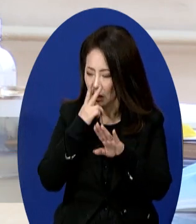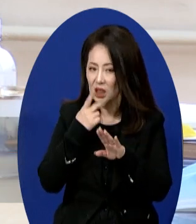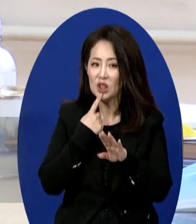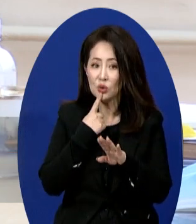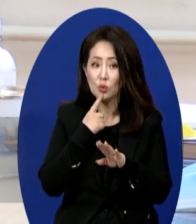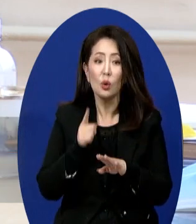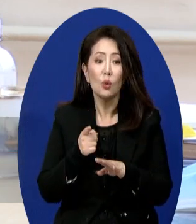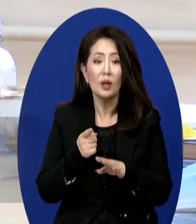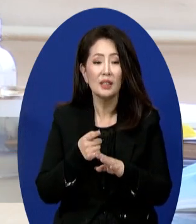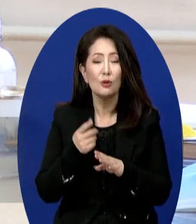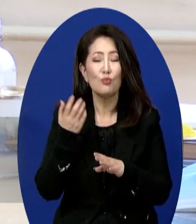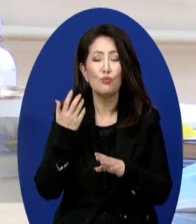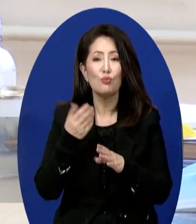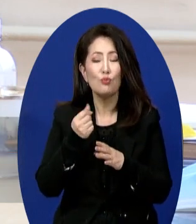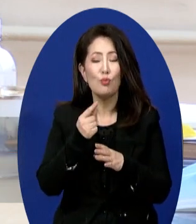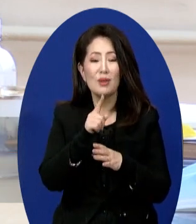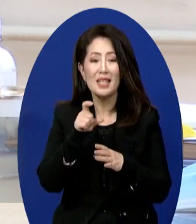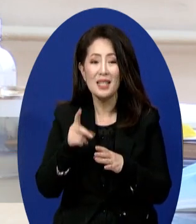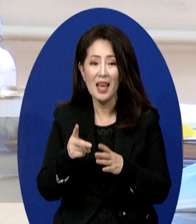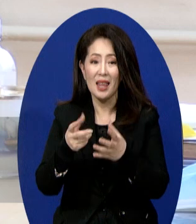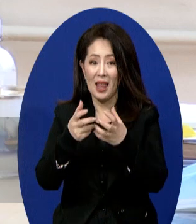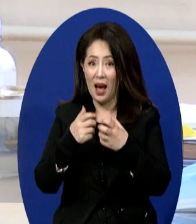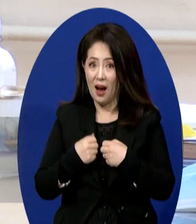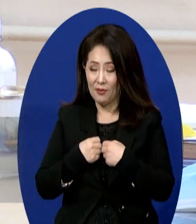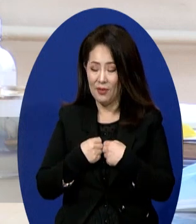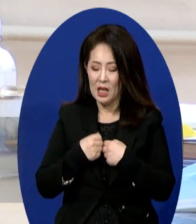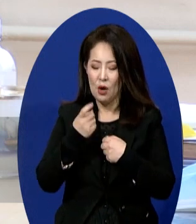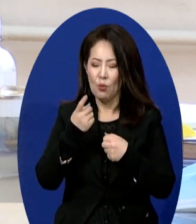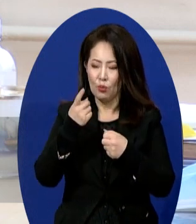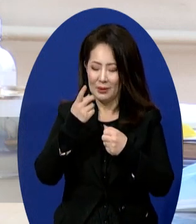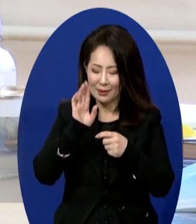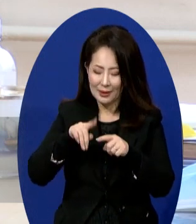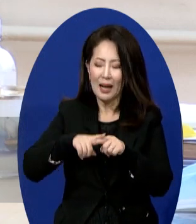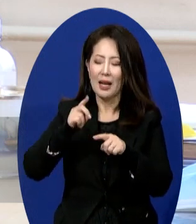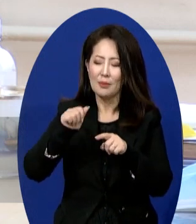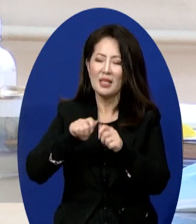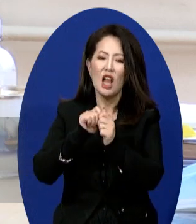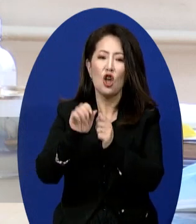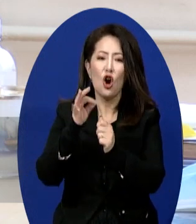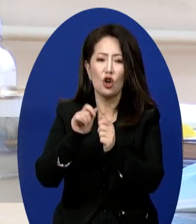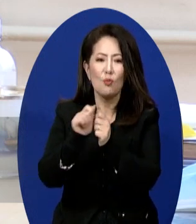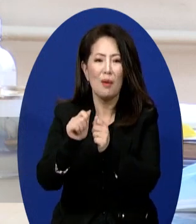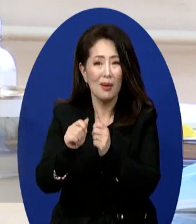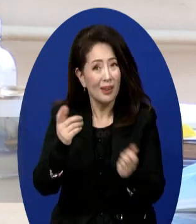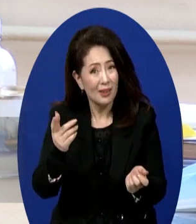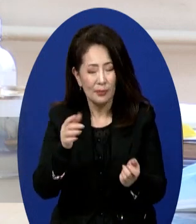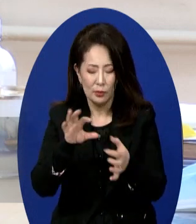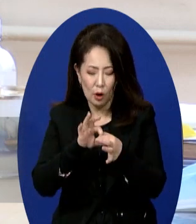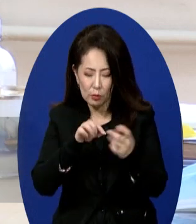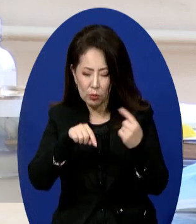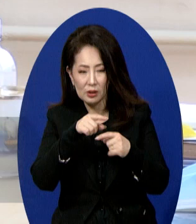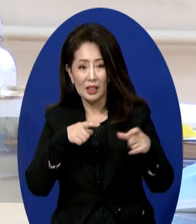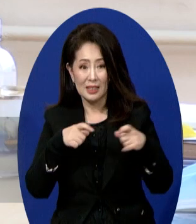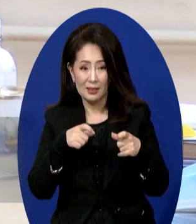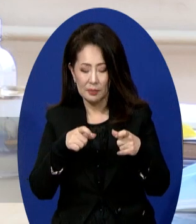энэ маань нөгөө зээл төлөлт гэдэг юм уу. За тэгээд яг нөгөө эдийн засгийн утгаараа аваад үзэх юм бол энэ маань нөгөө